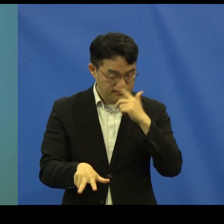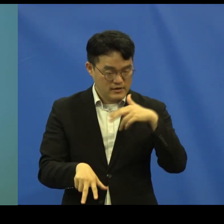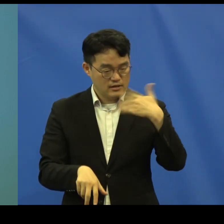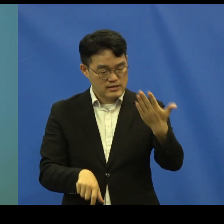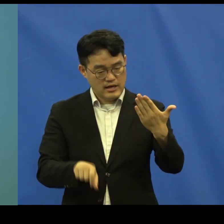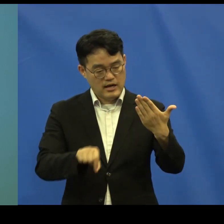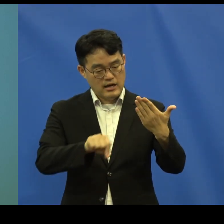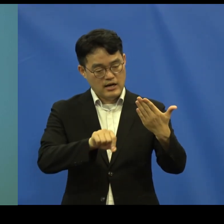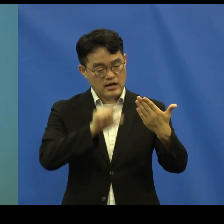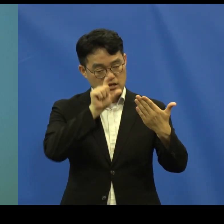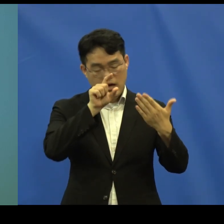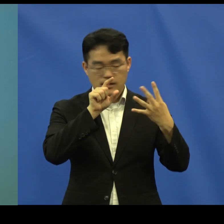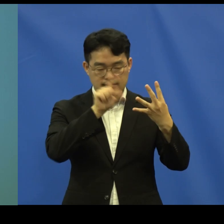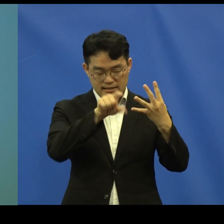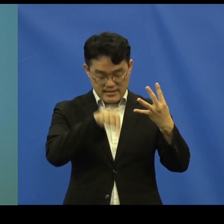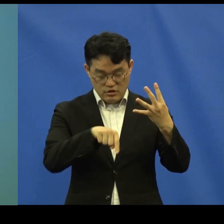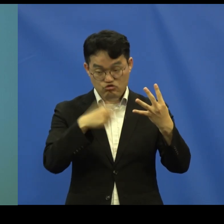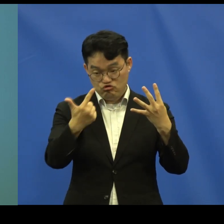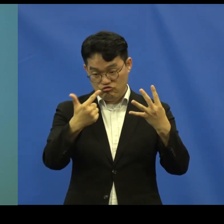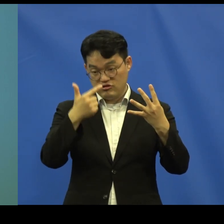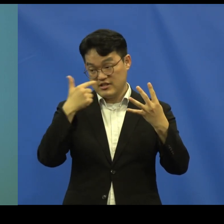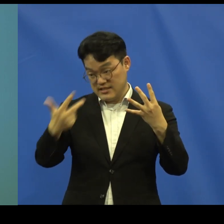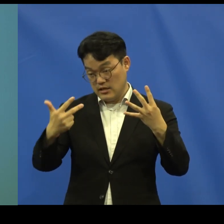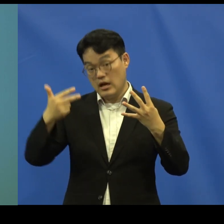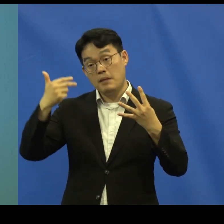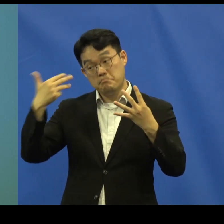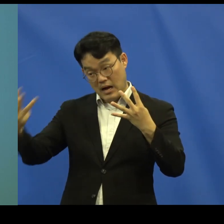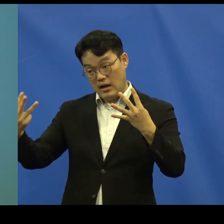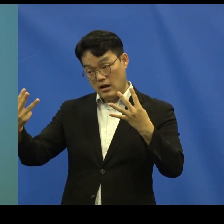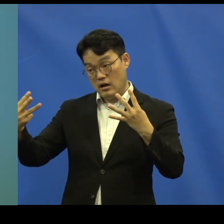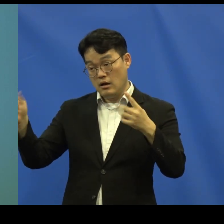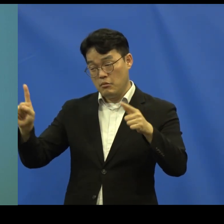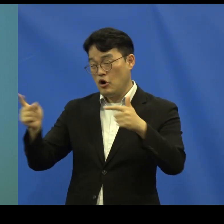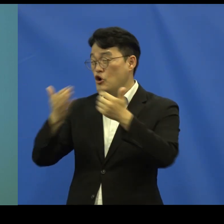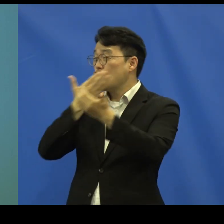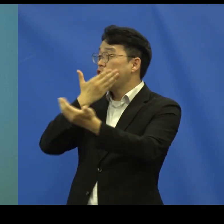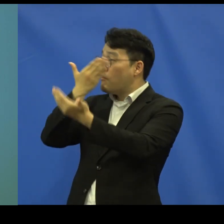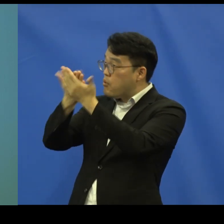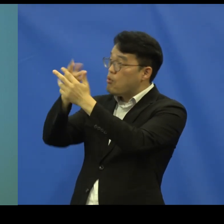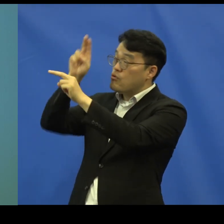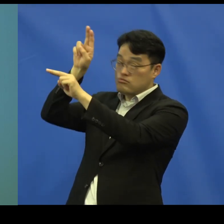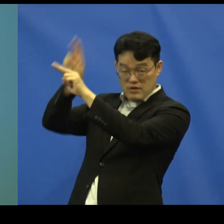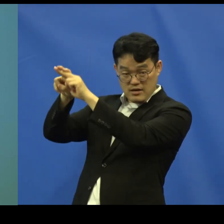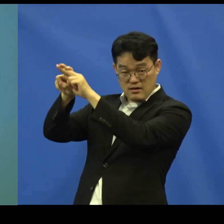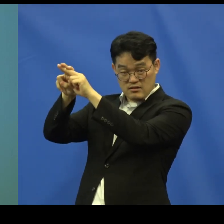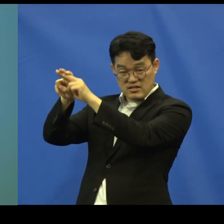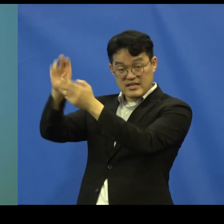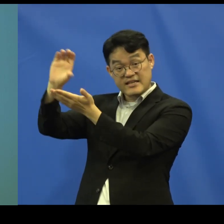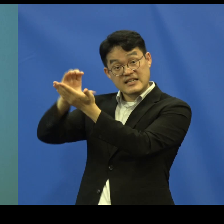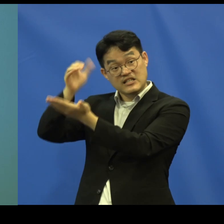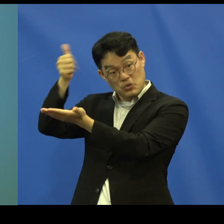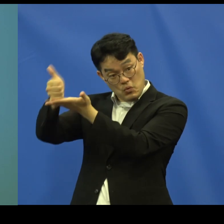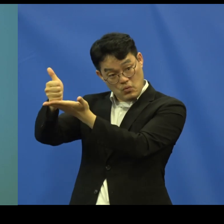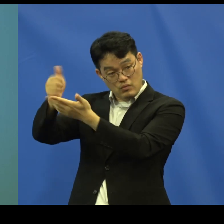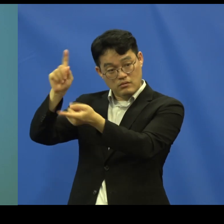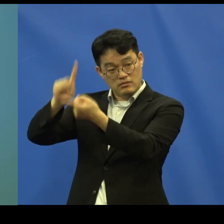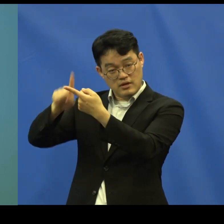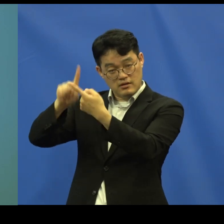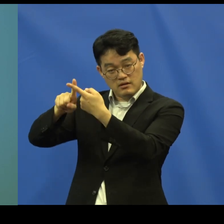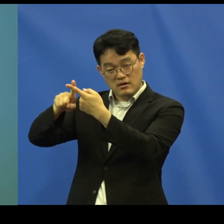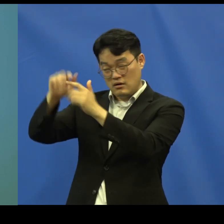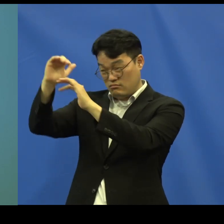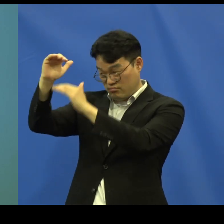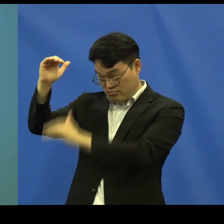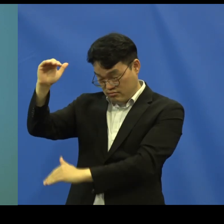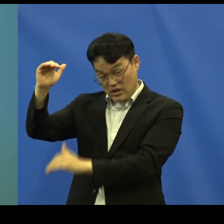7절, 8절 계속 그 보좌에 앉으신 그리스도를 얘기하고, 또